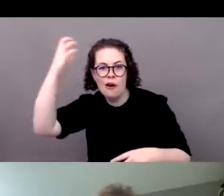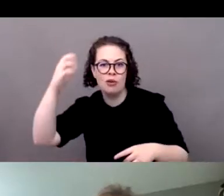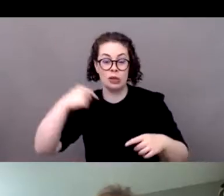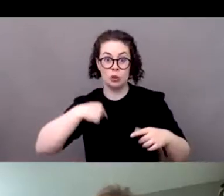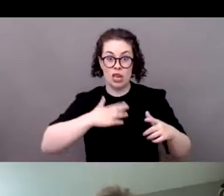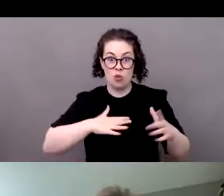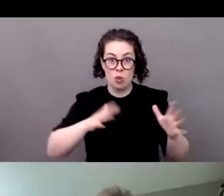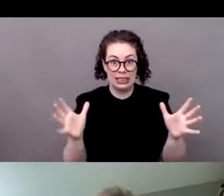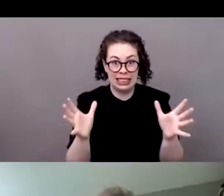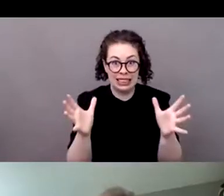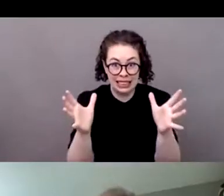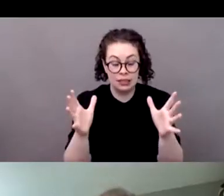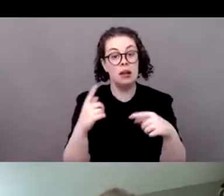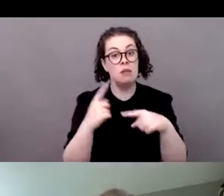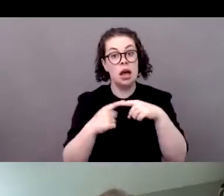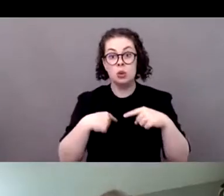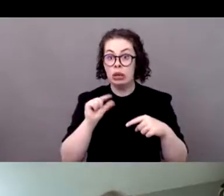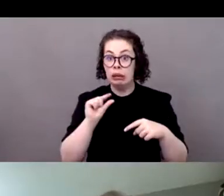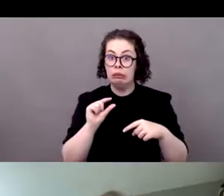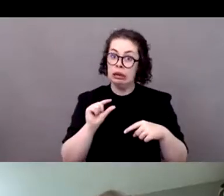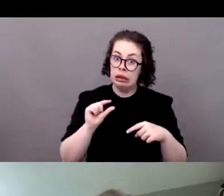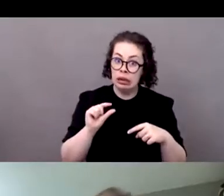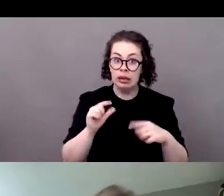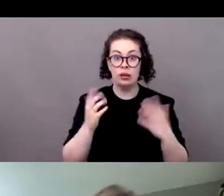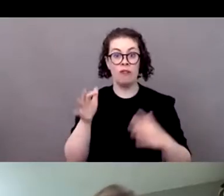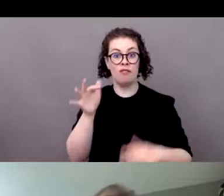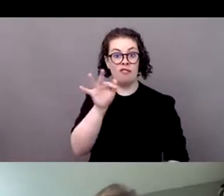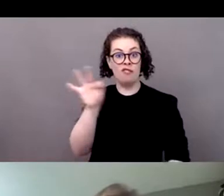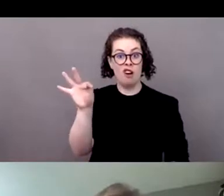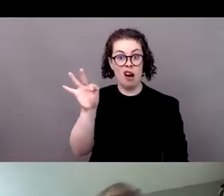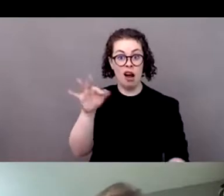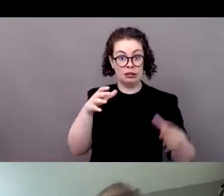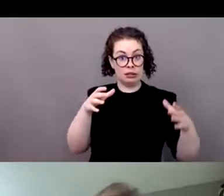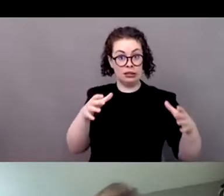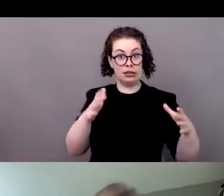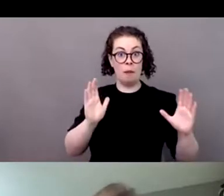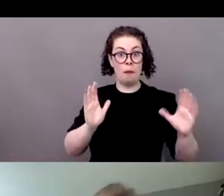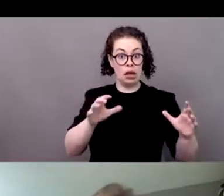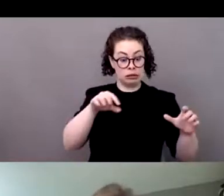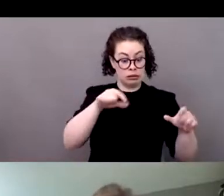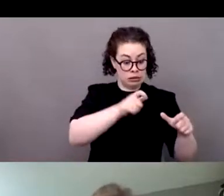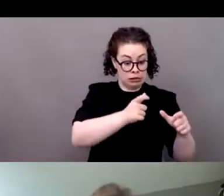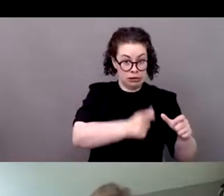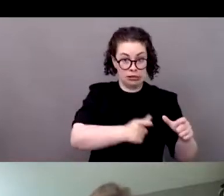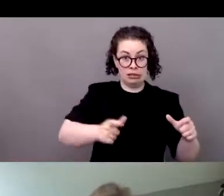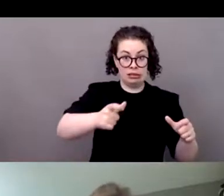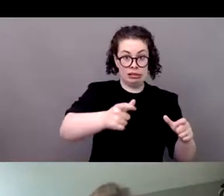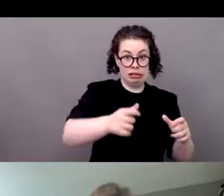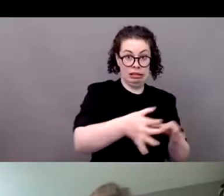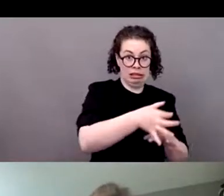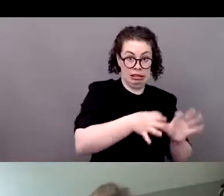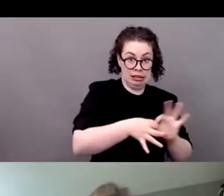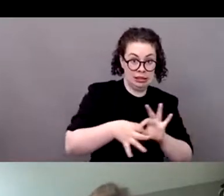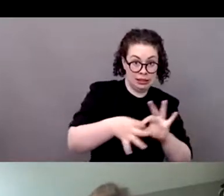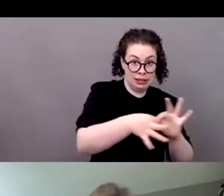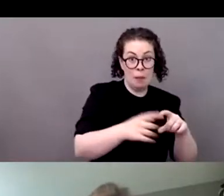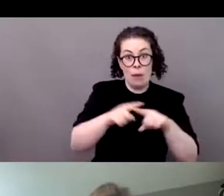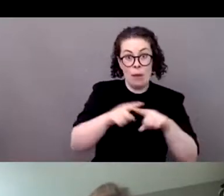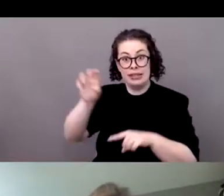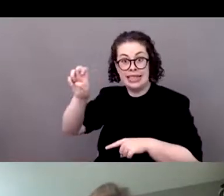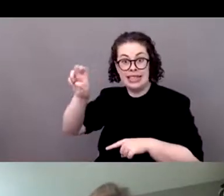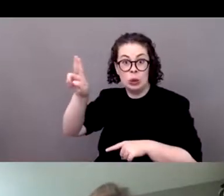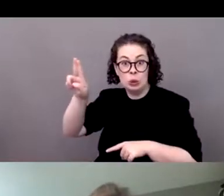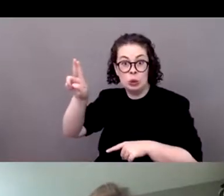de dynamique et de synergie commune avec un but et un cap qui nous entraîne tous.